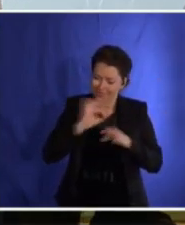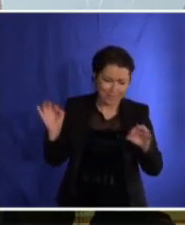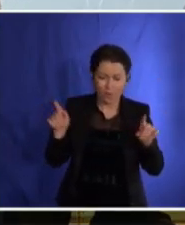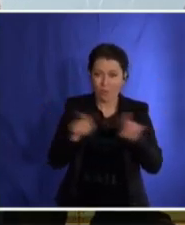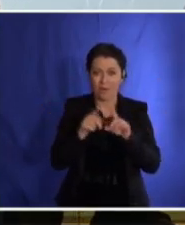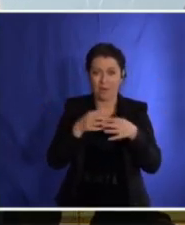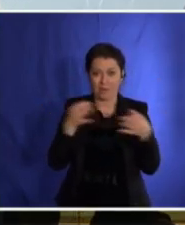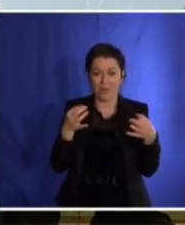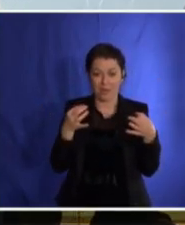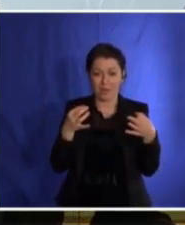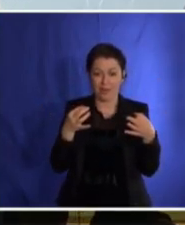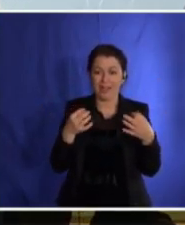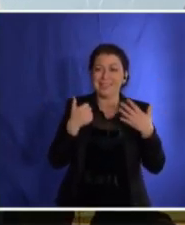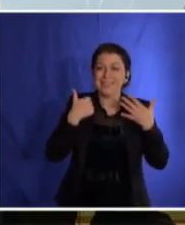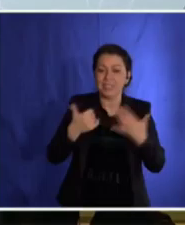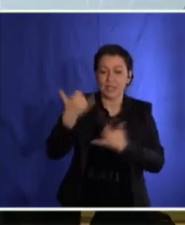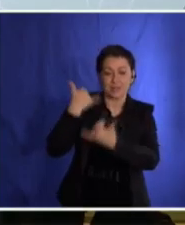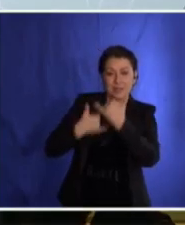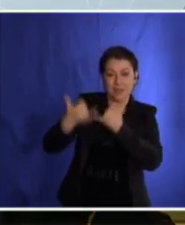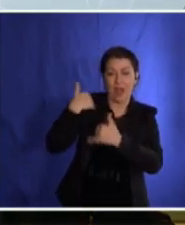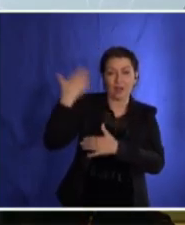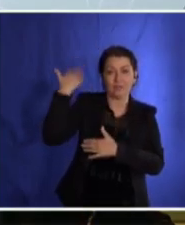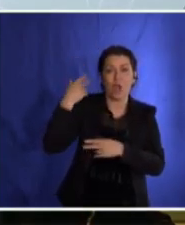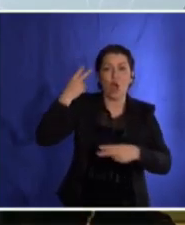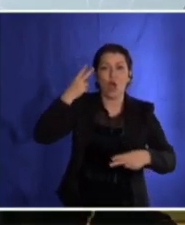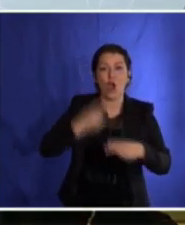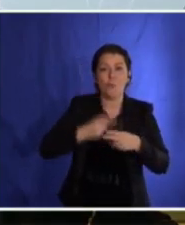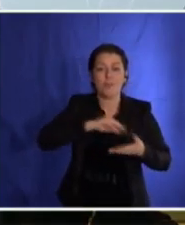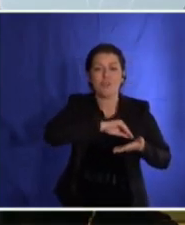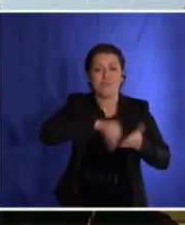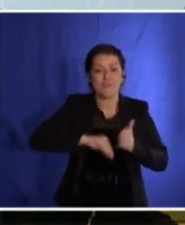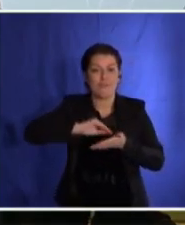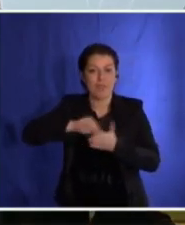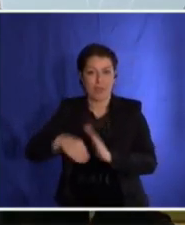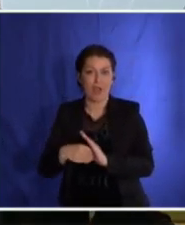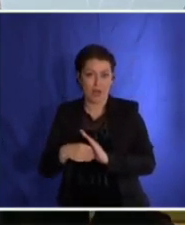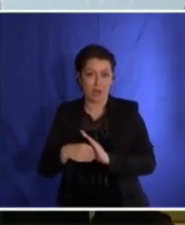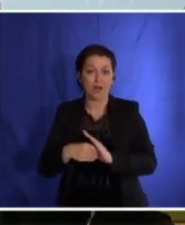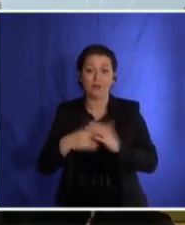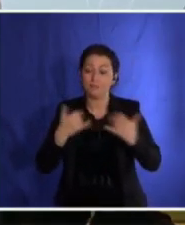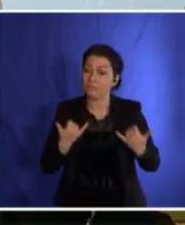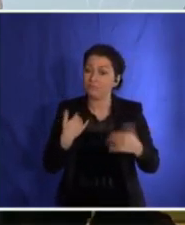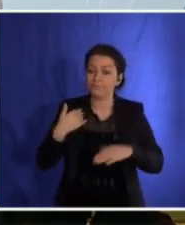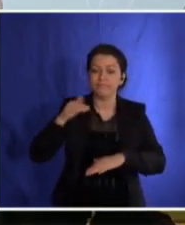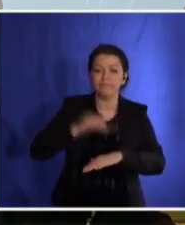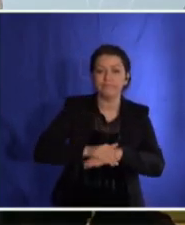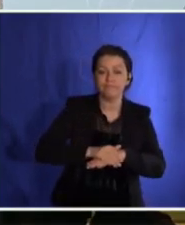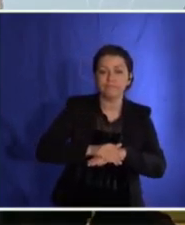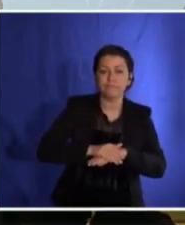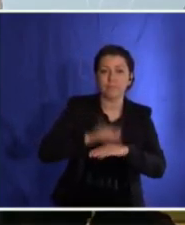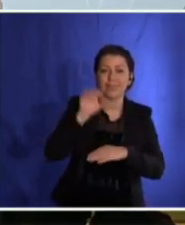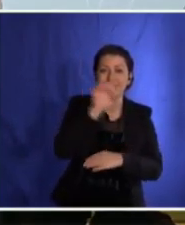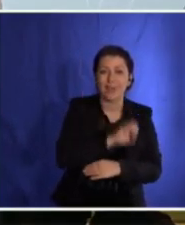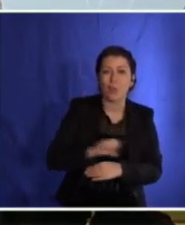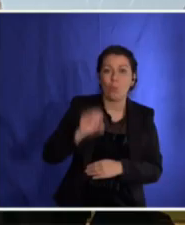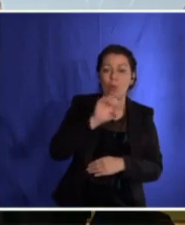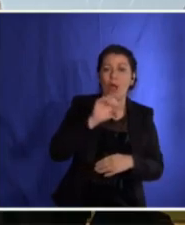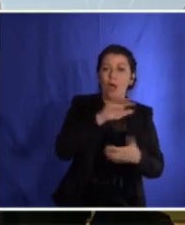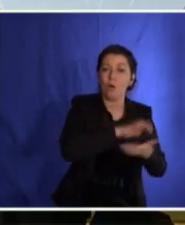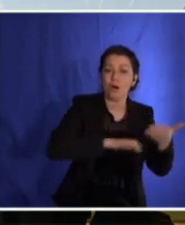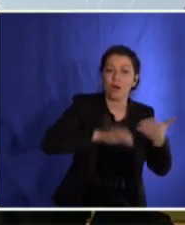60 Jahre nach der Unterfertigung der römischen Verträge, müssen wir feststellen, aus der Eurokrise wurde